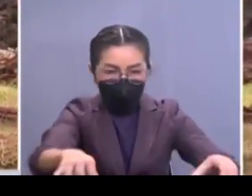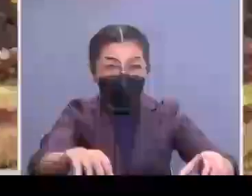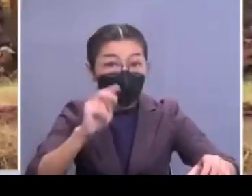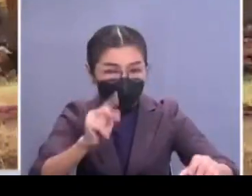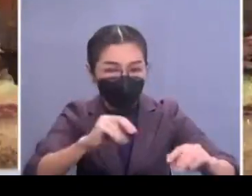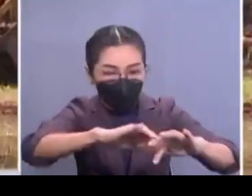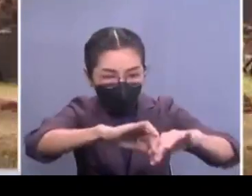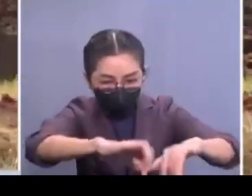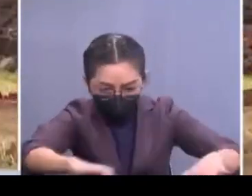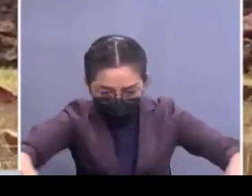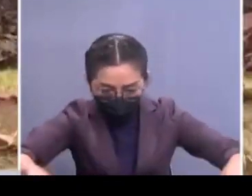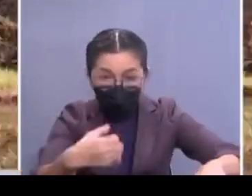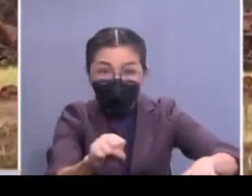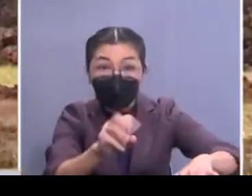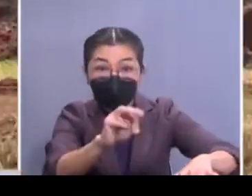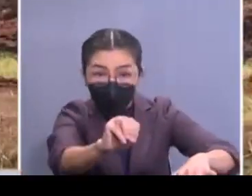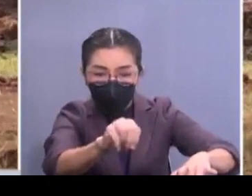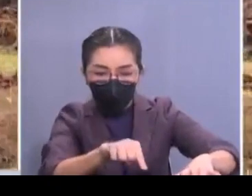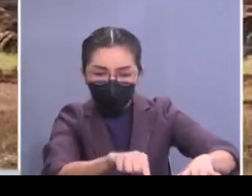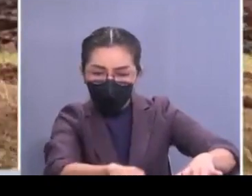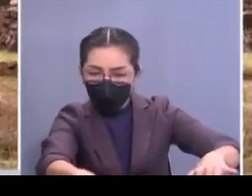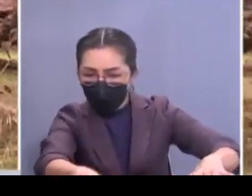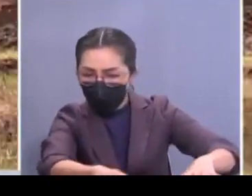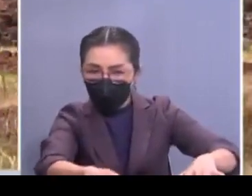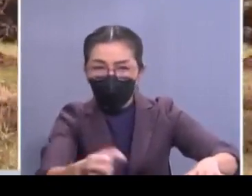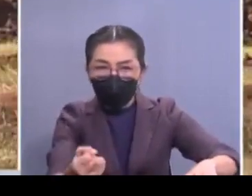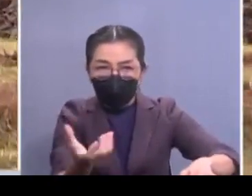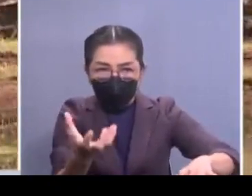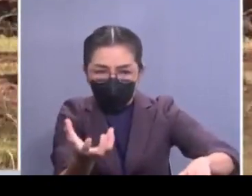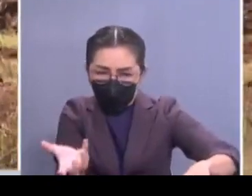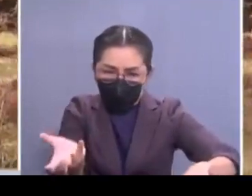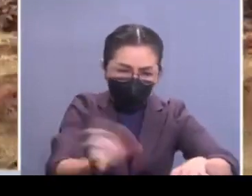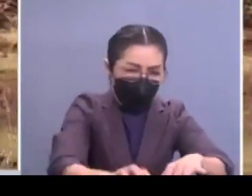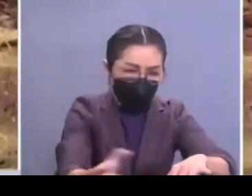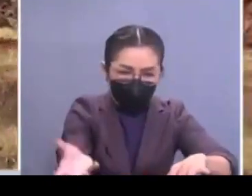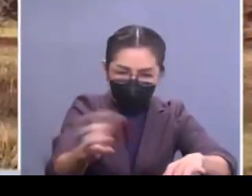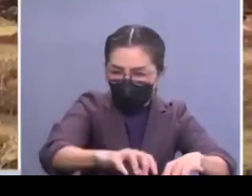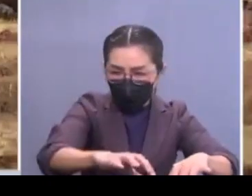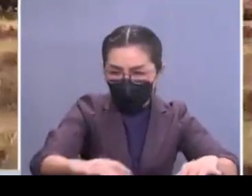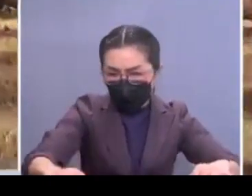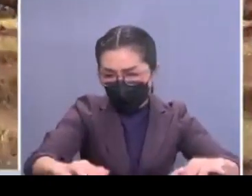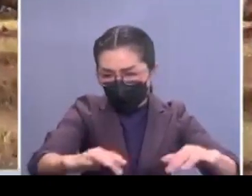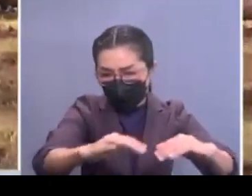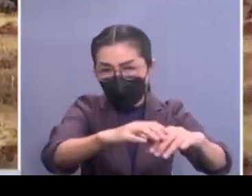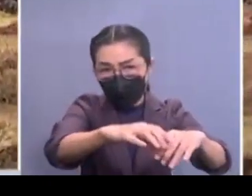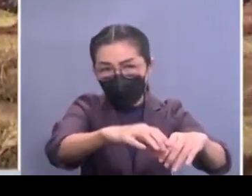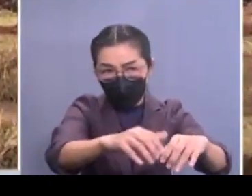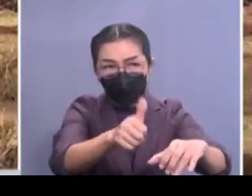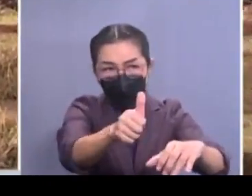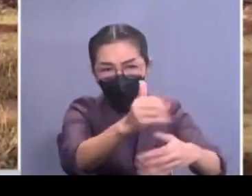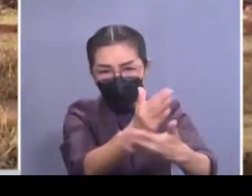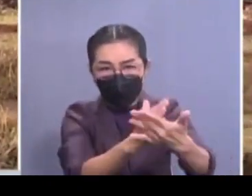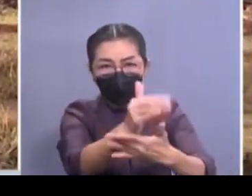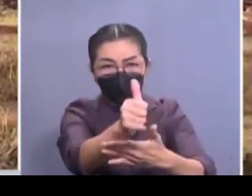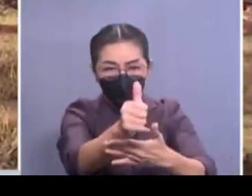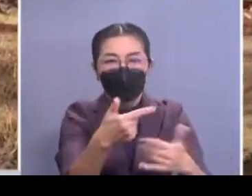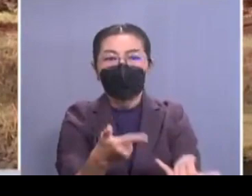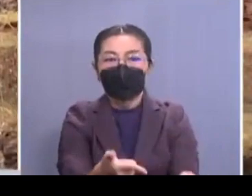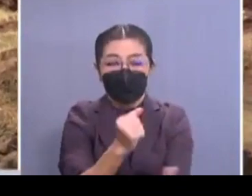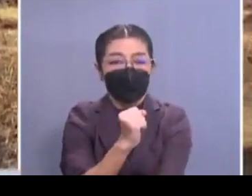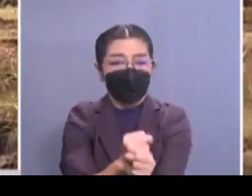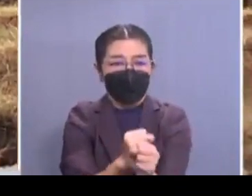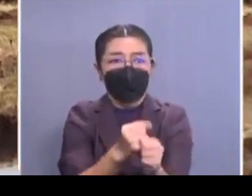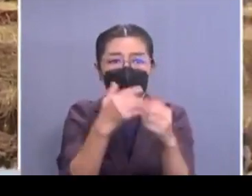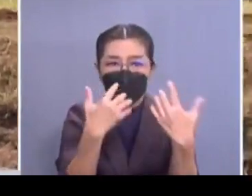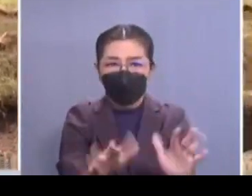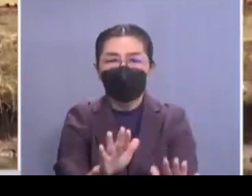ตรนะคะครึ่งหนึ่งก็ประมาณ20เมตรน่าจะไปได้เรียบร้อยแล้วค่ะอย่างที่กรมชลบอกไว้นะคะก็คือจะเร่งดำเนิน